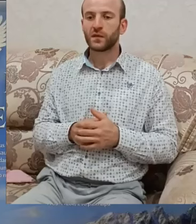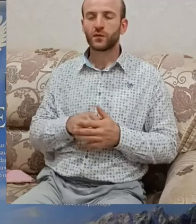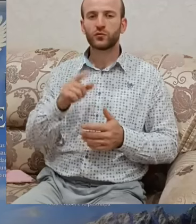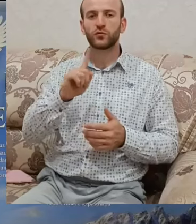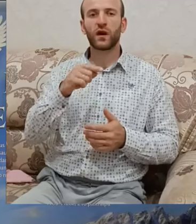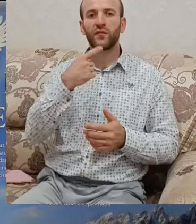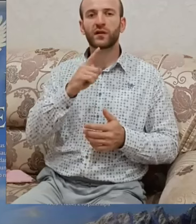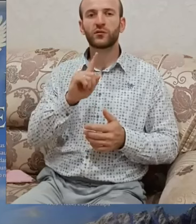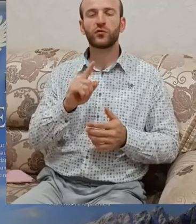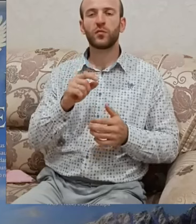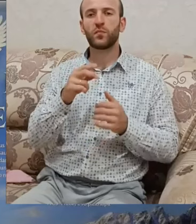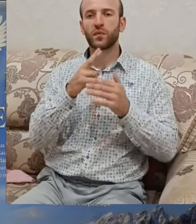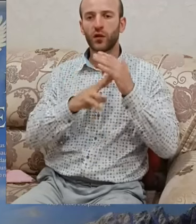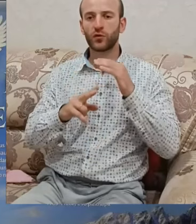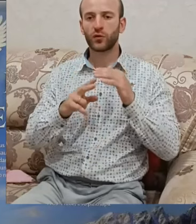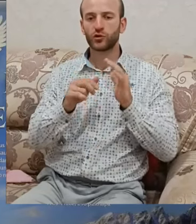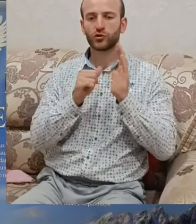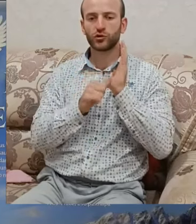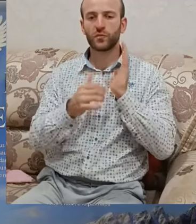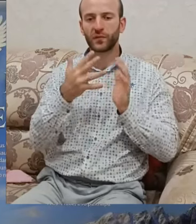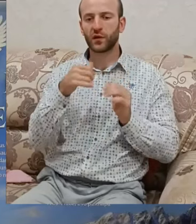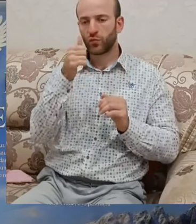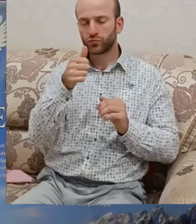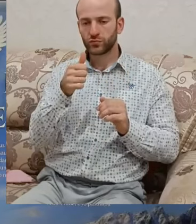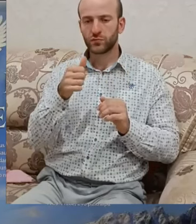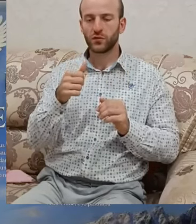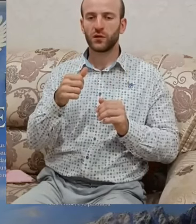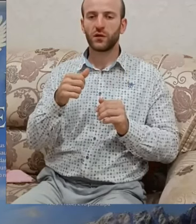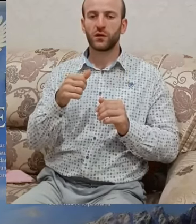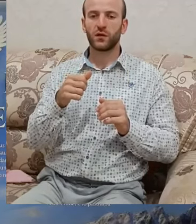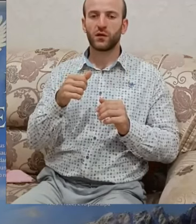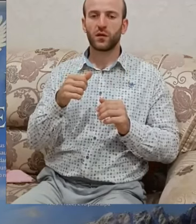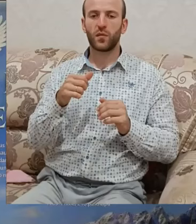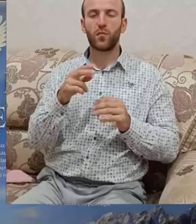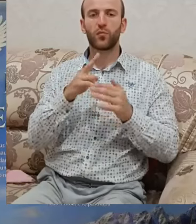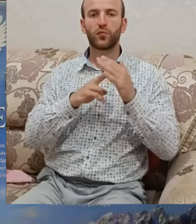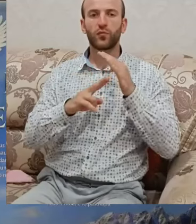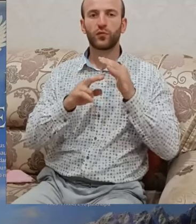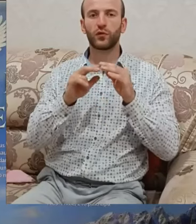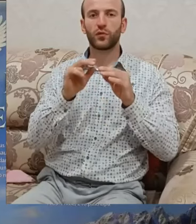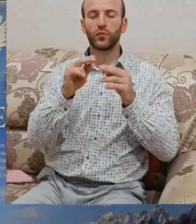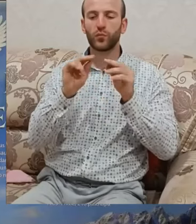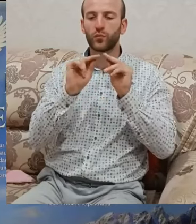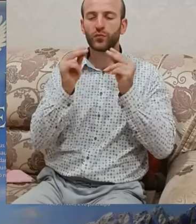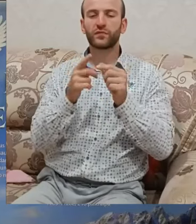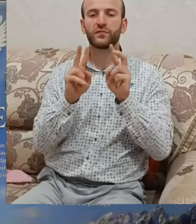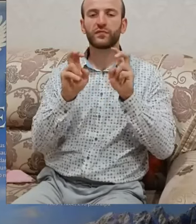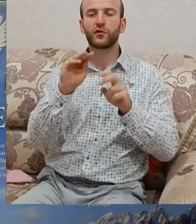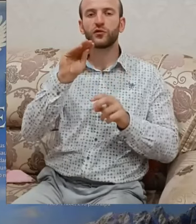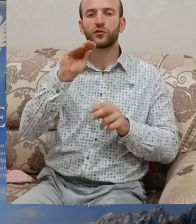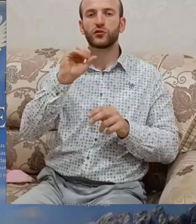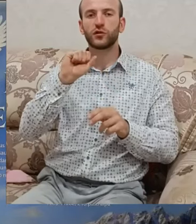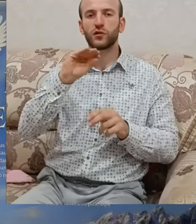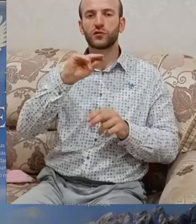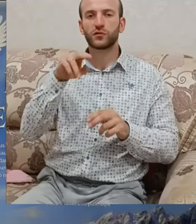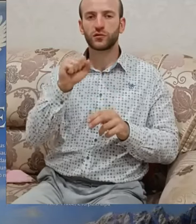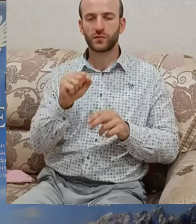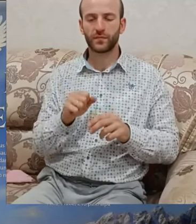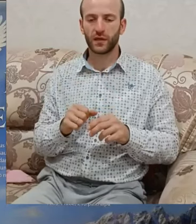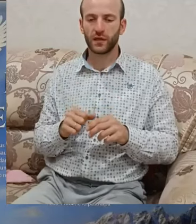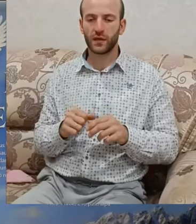года 09:19? Трошкулис. Это жажда. Nes Jėzus pasakė, потому что Иисус сказал, jei prie šito pridėsime